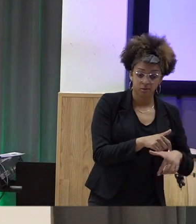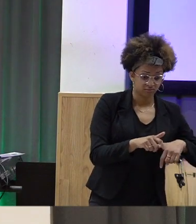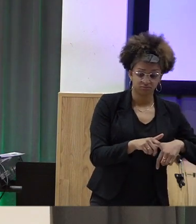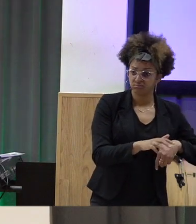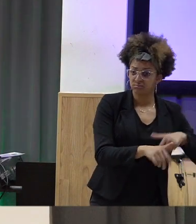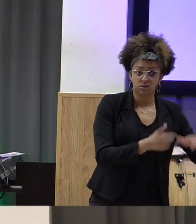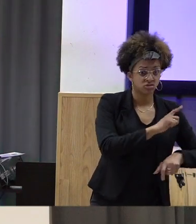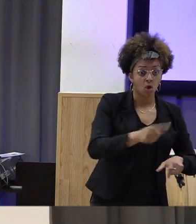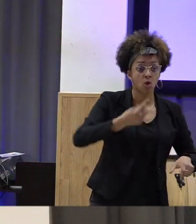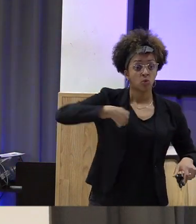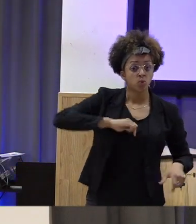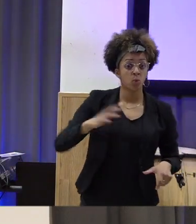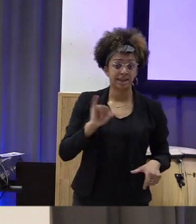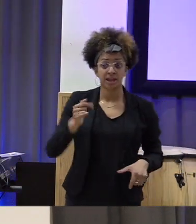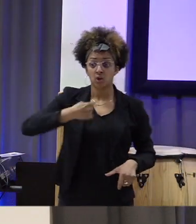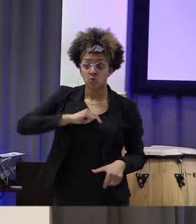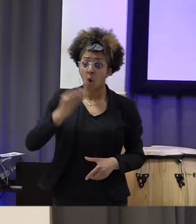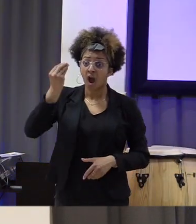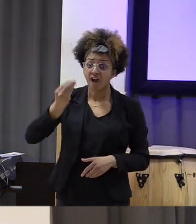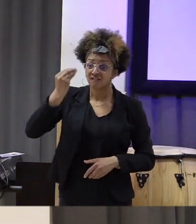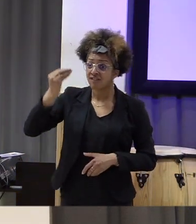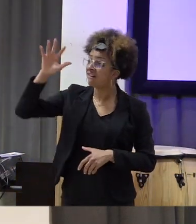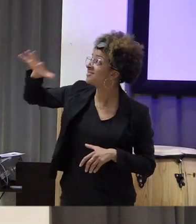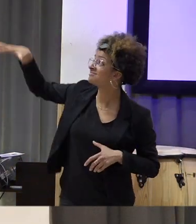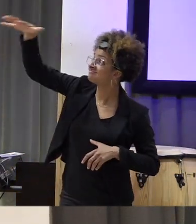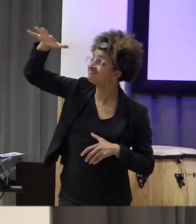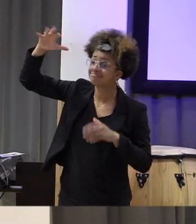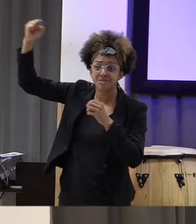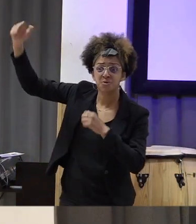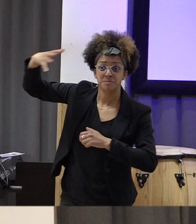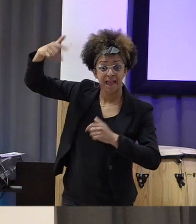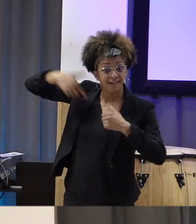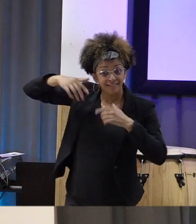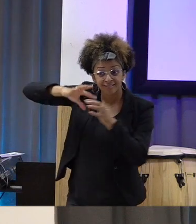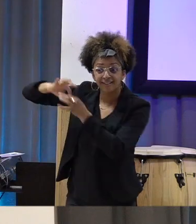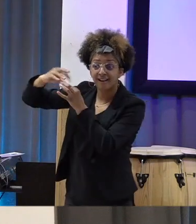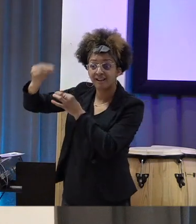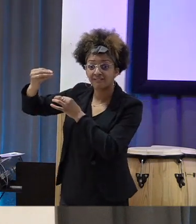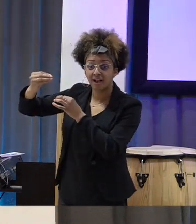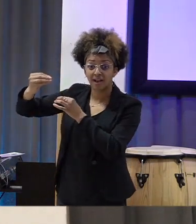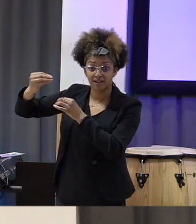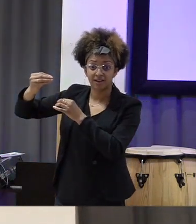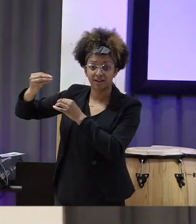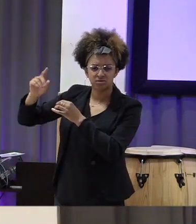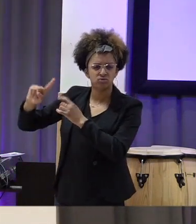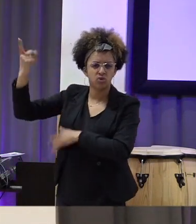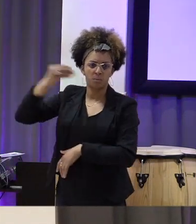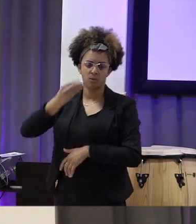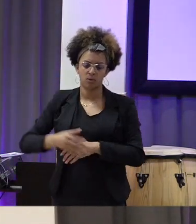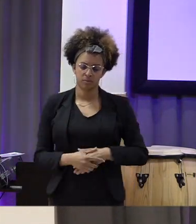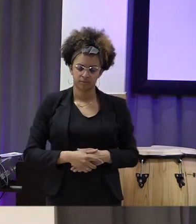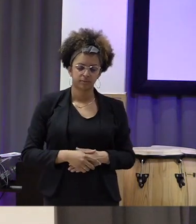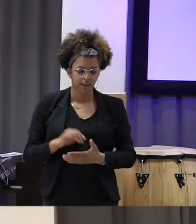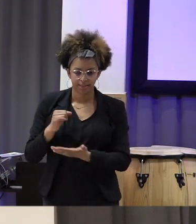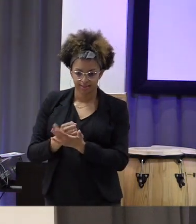sommes des fils de la lumière et des fils du jour. Que Dieu soit béni.